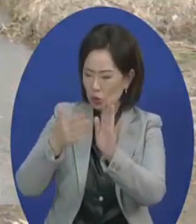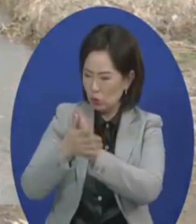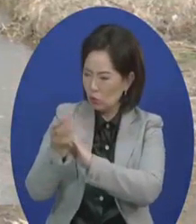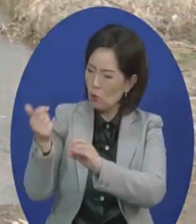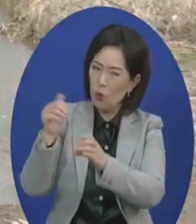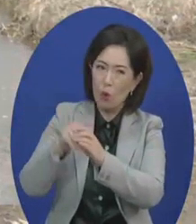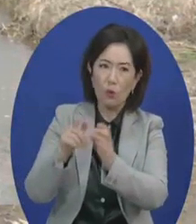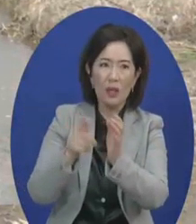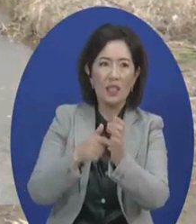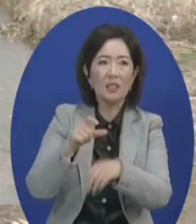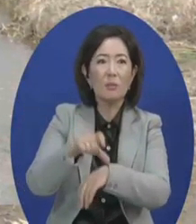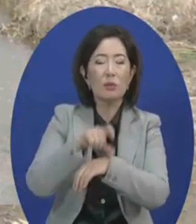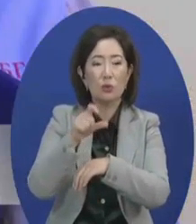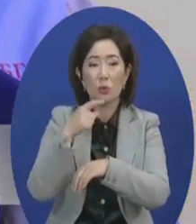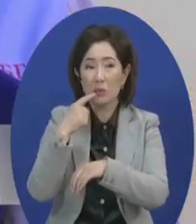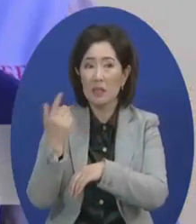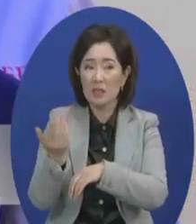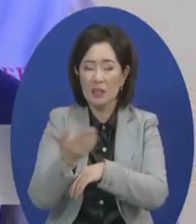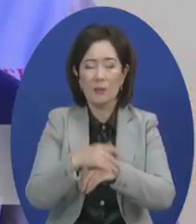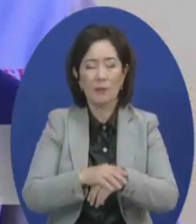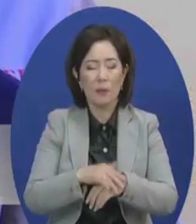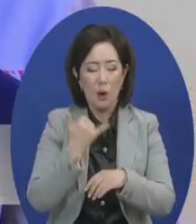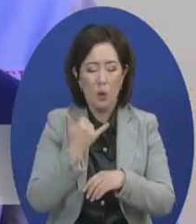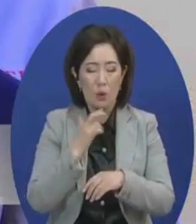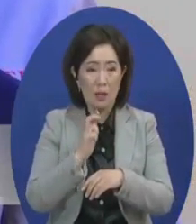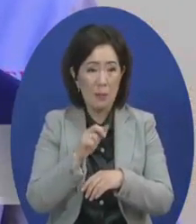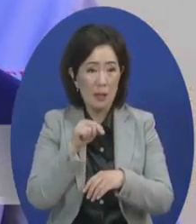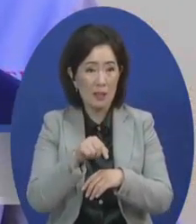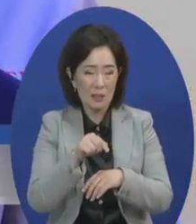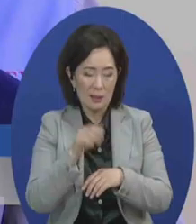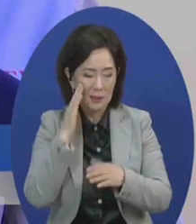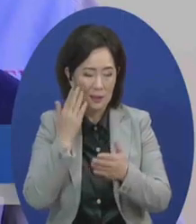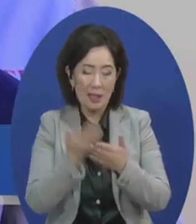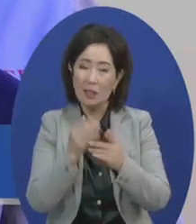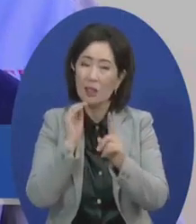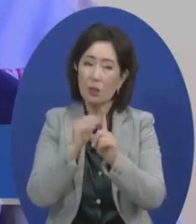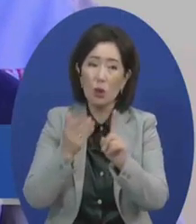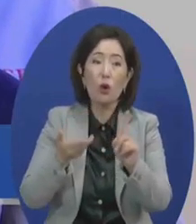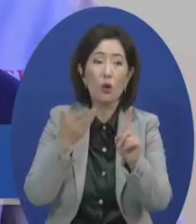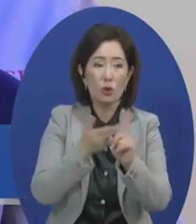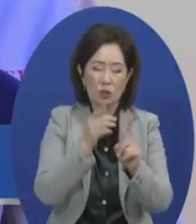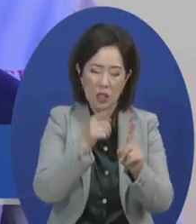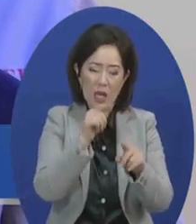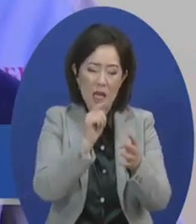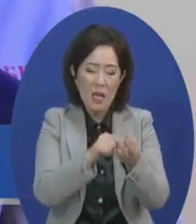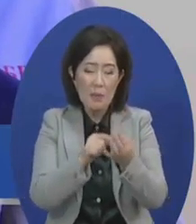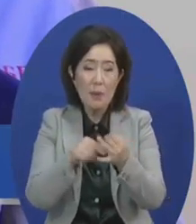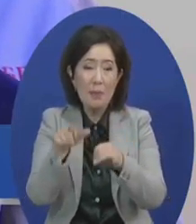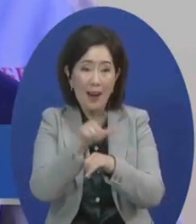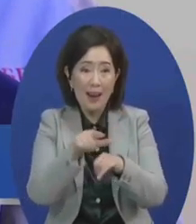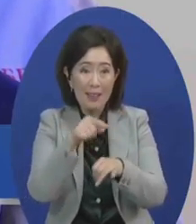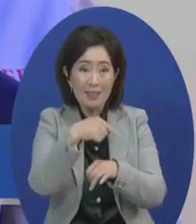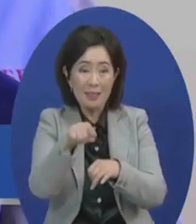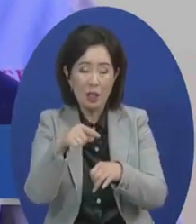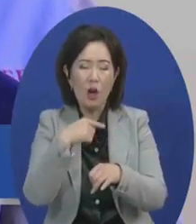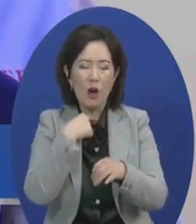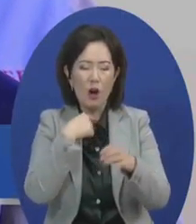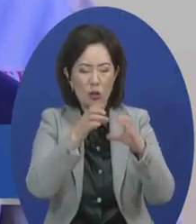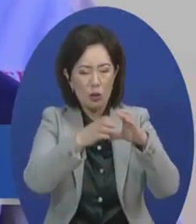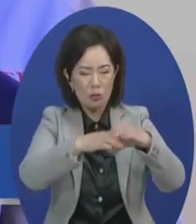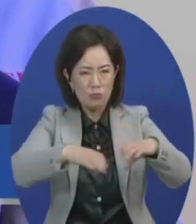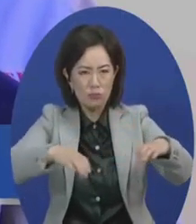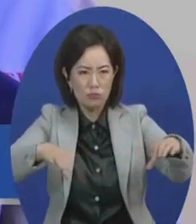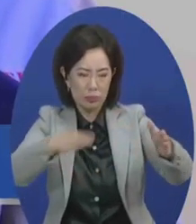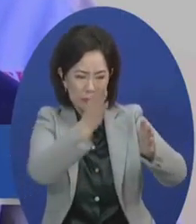байгааг холбогдох мэрэгжилтэн онцолж байлаа. Нийслэлд тодорхой энэ саналуудыг хөргүүлээд энэ байршлуудад ус зайлуулах шинж